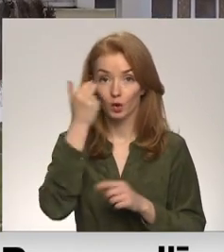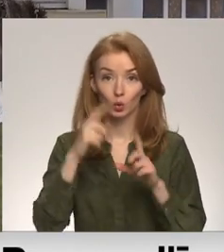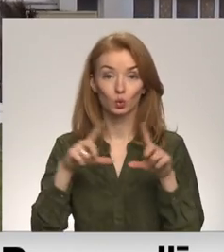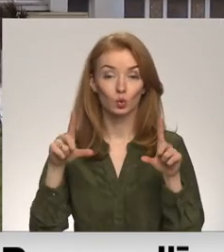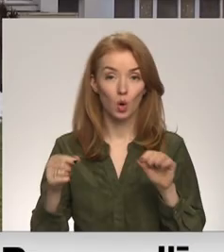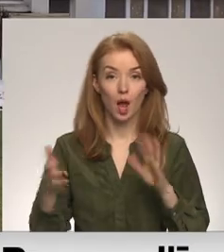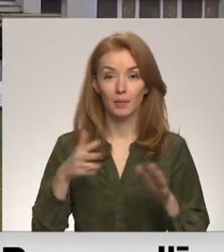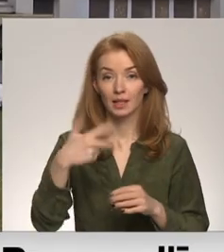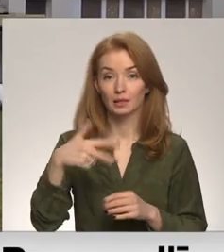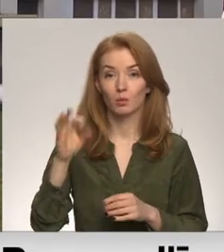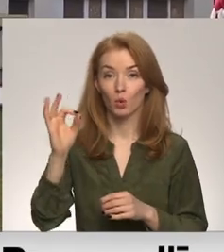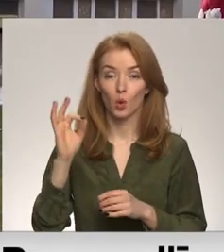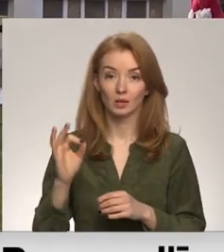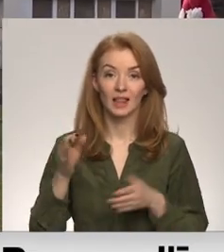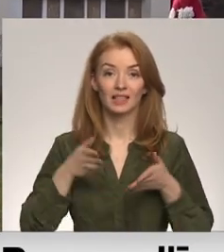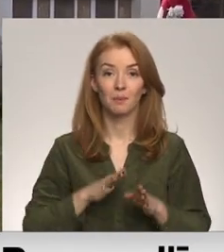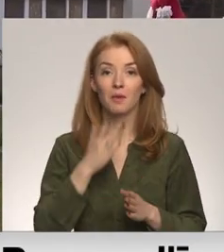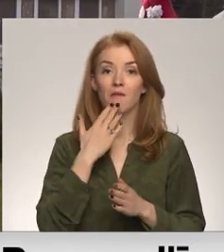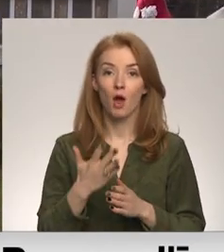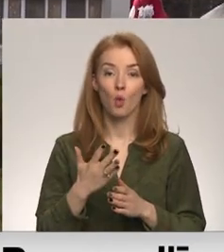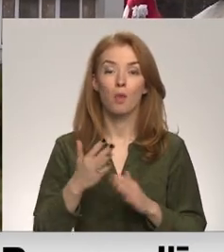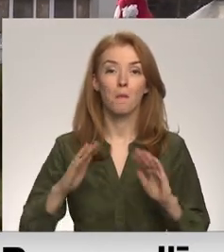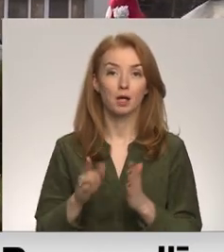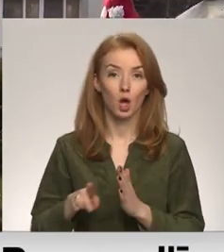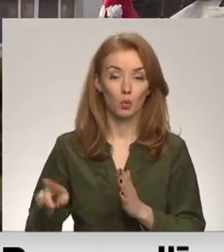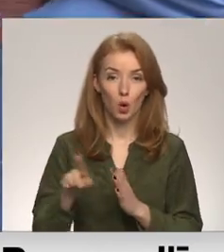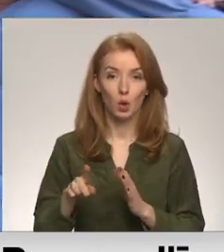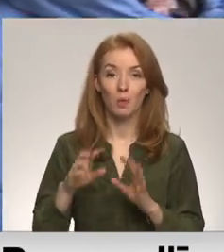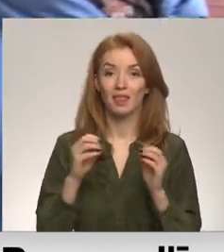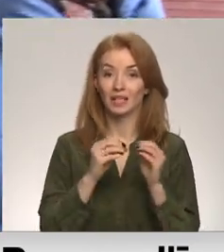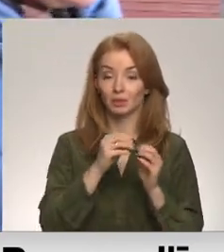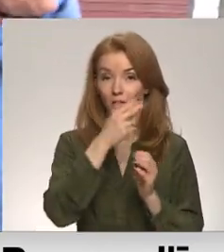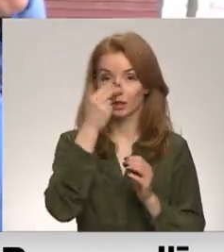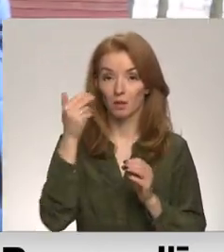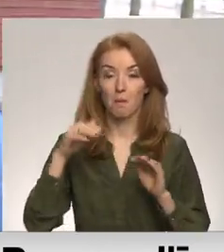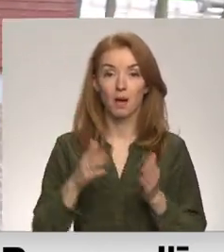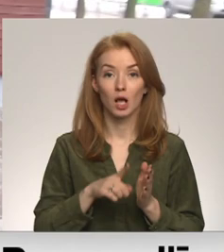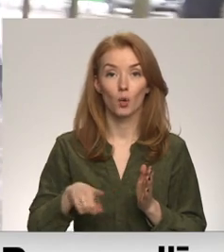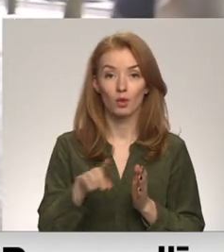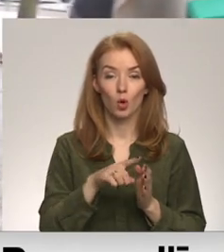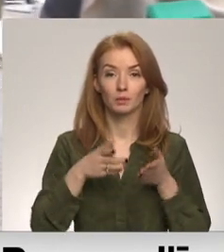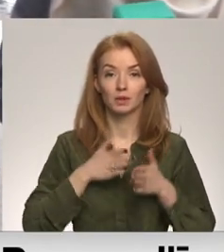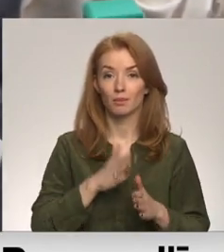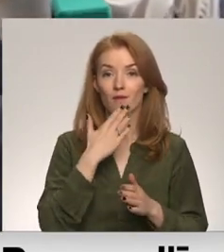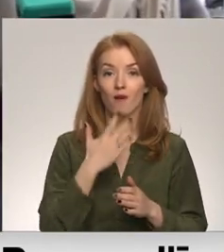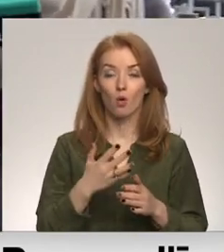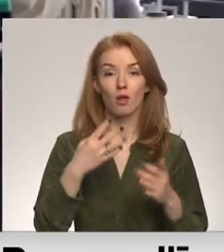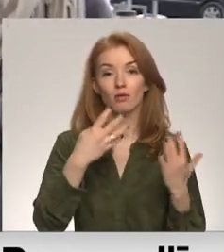atveni 30% skolēnu dzimtā valoda ir mazākumtautību, 10. Vidusskolā mazākumtautību dzimtā valoda